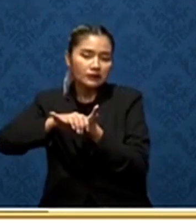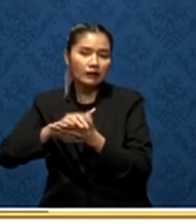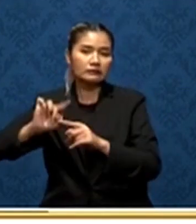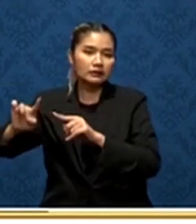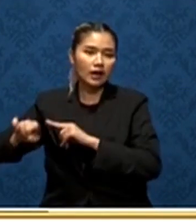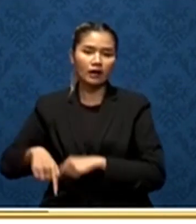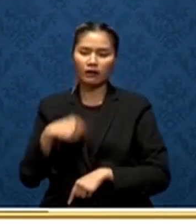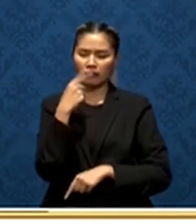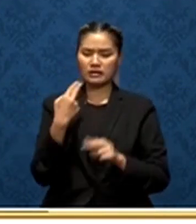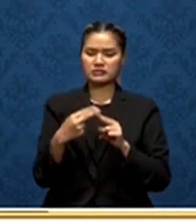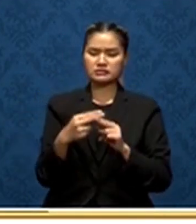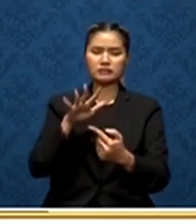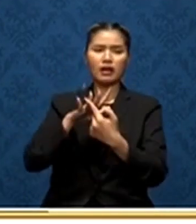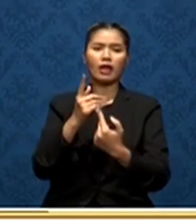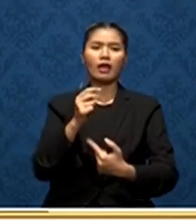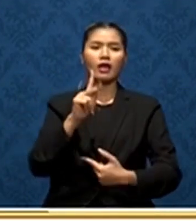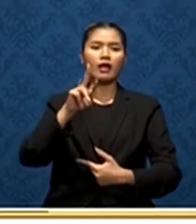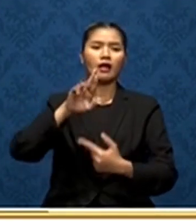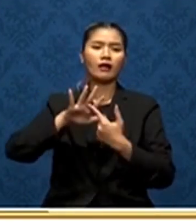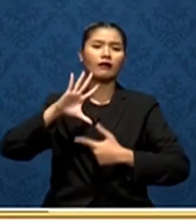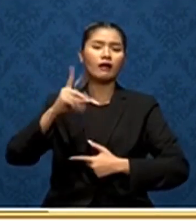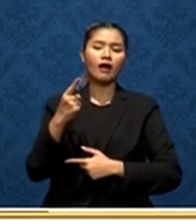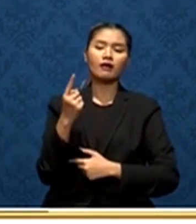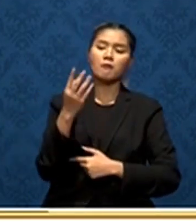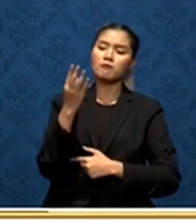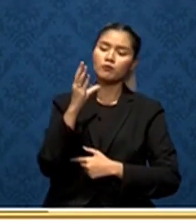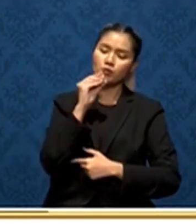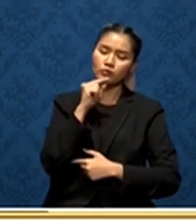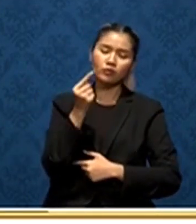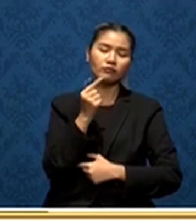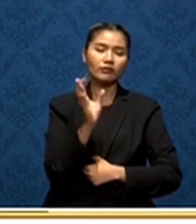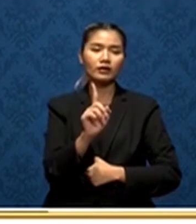พูดแล้วก็พูดในทำนองว่า